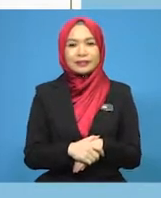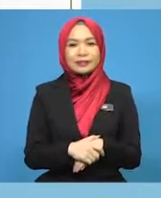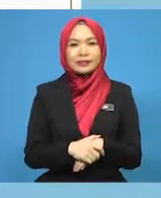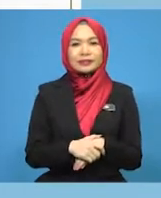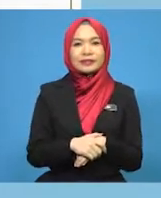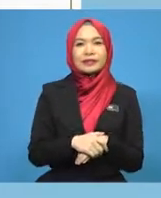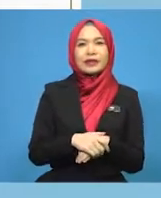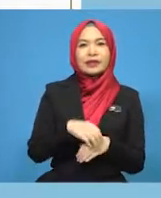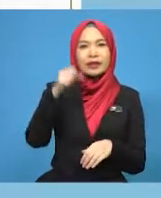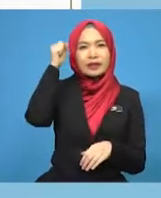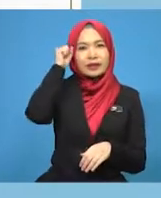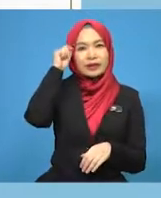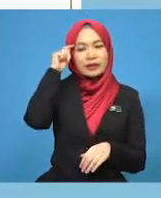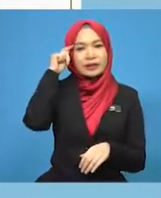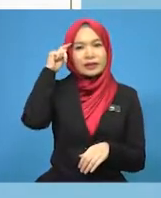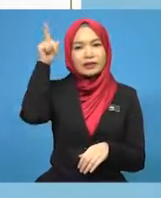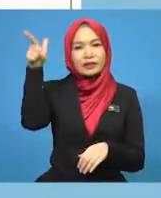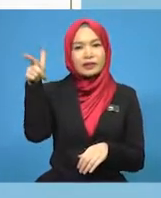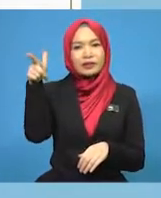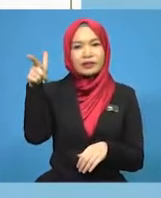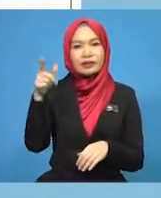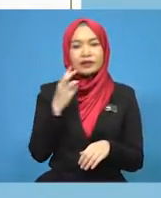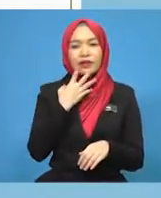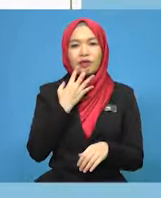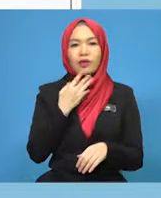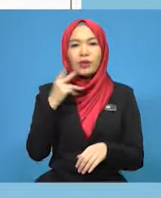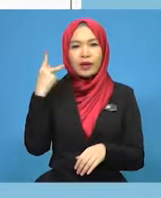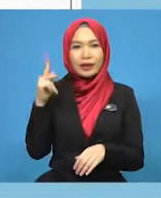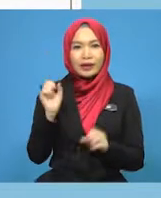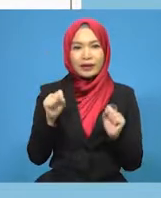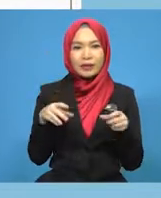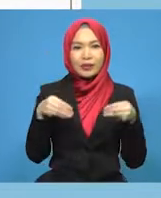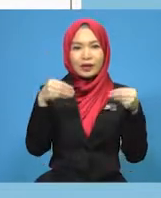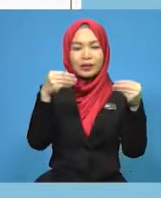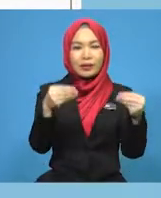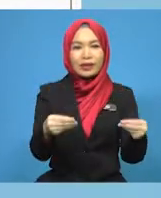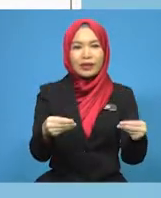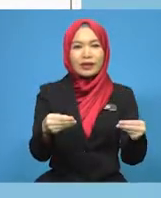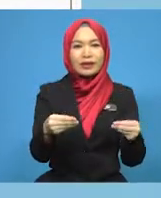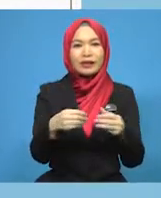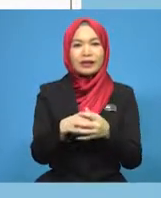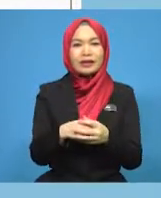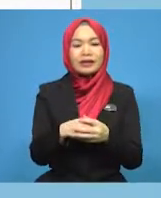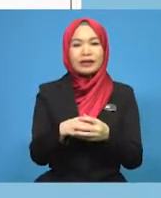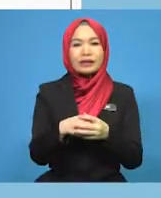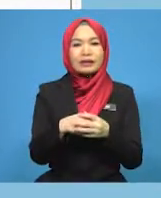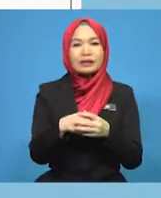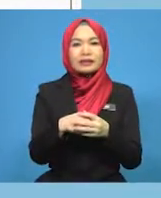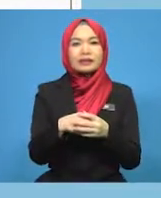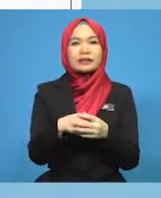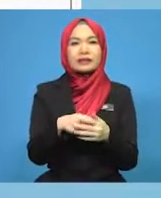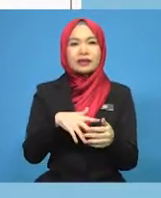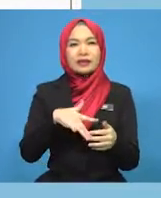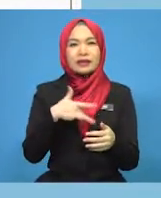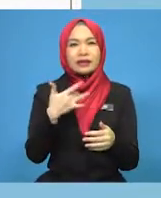psikologi, warna kuning dapat meningkatkan aktiviti fikiran dan mental. Di samping itu, warna